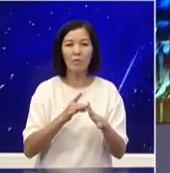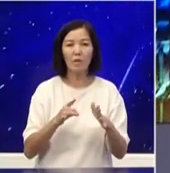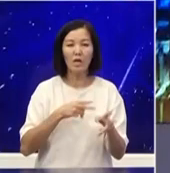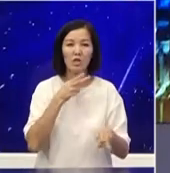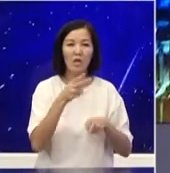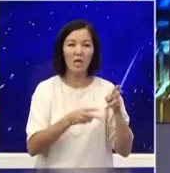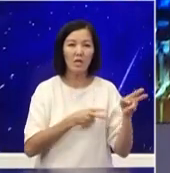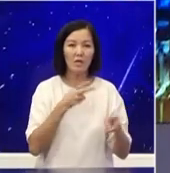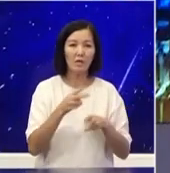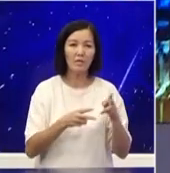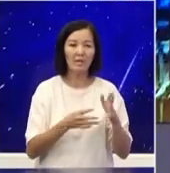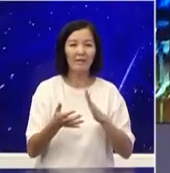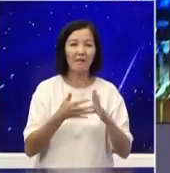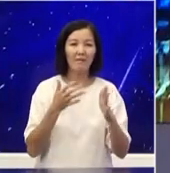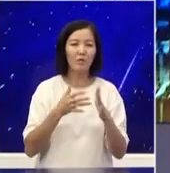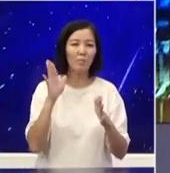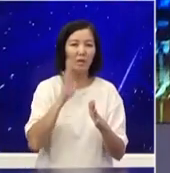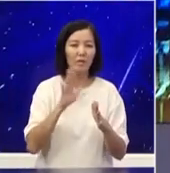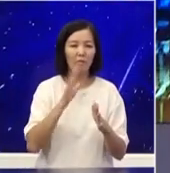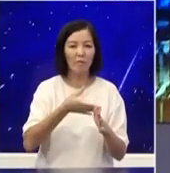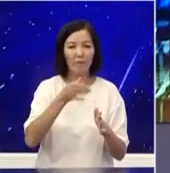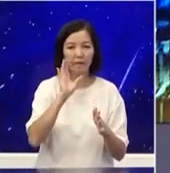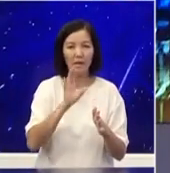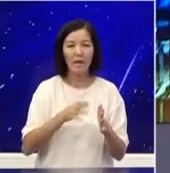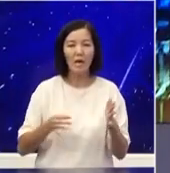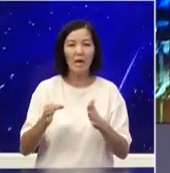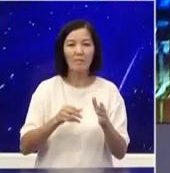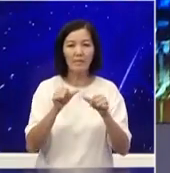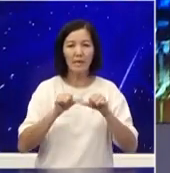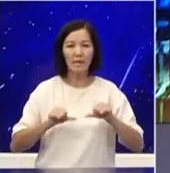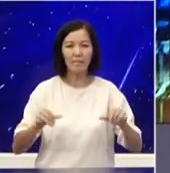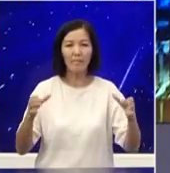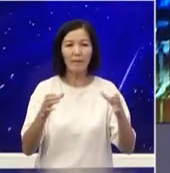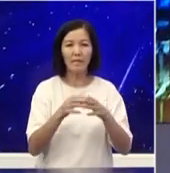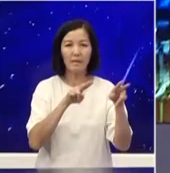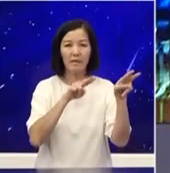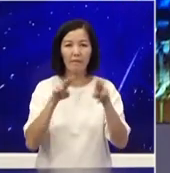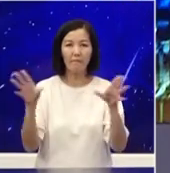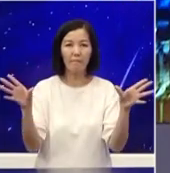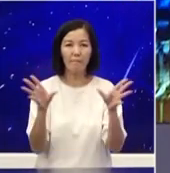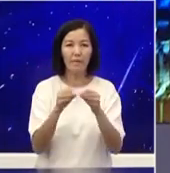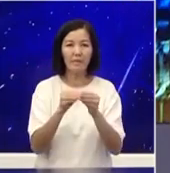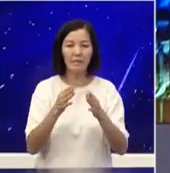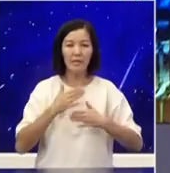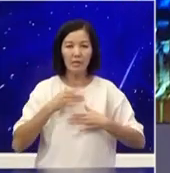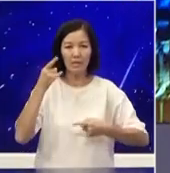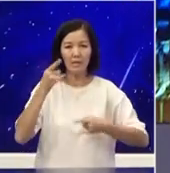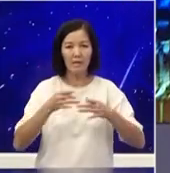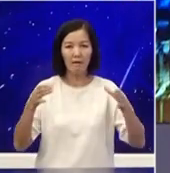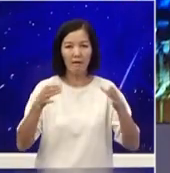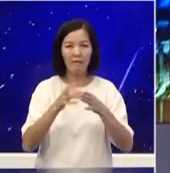района жалуются на катастрофическую нехватку питьевой воды. Областная комиссия партийного контроля вместе с корреспондентами нашего